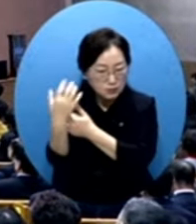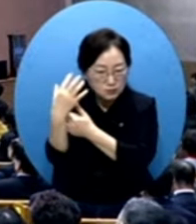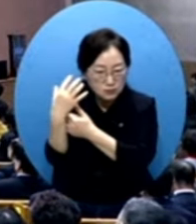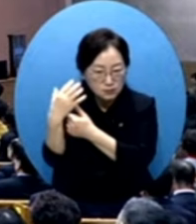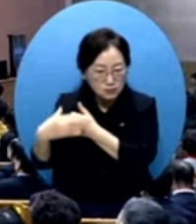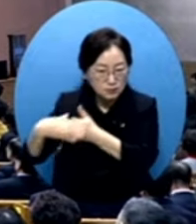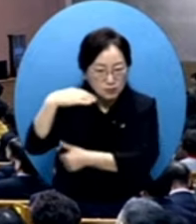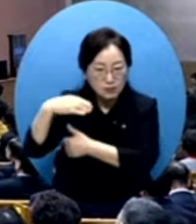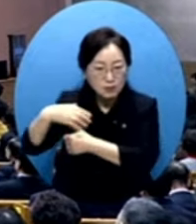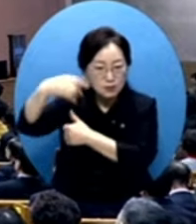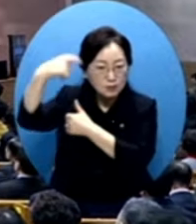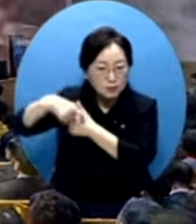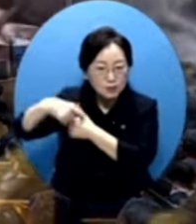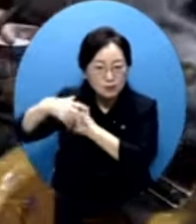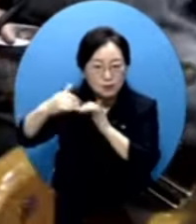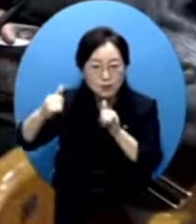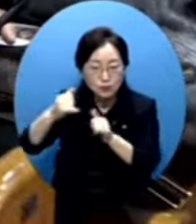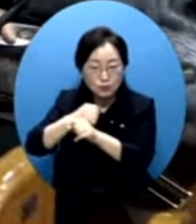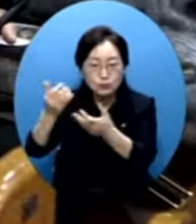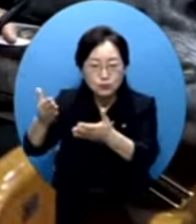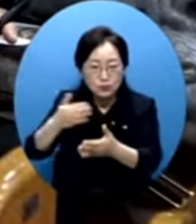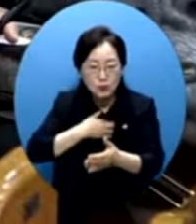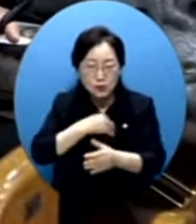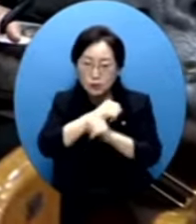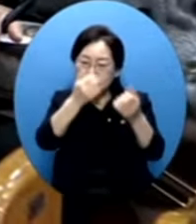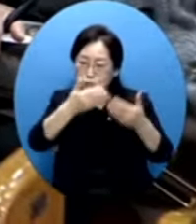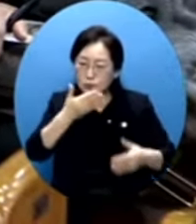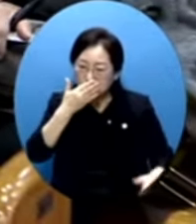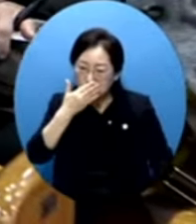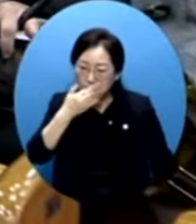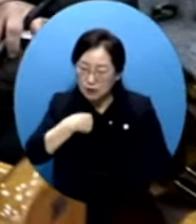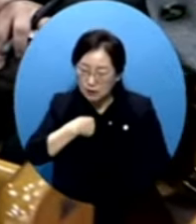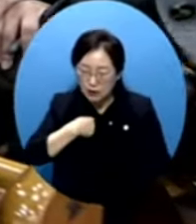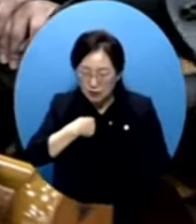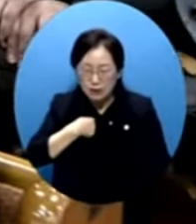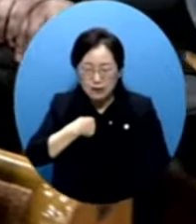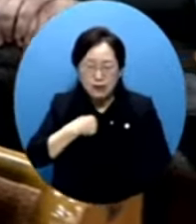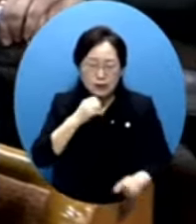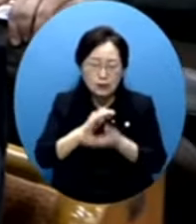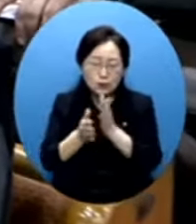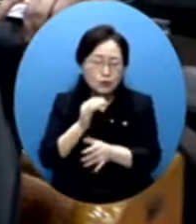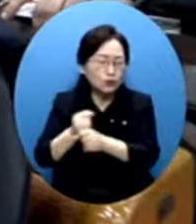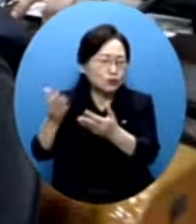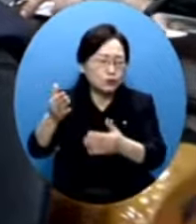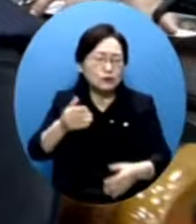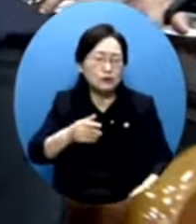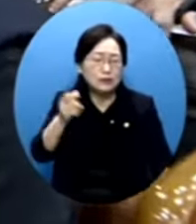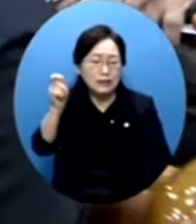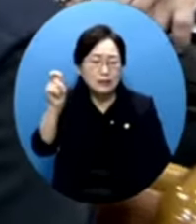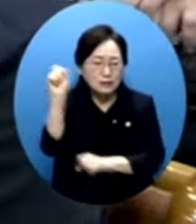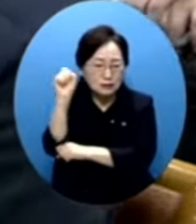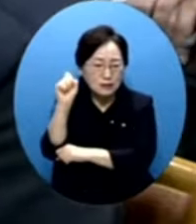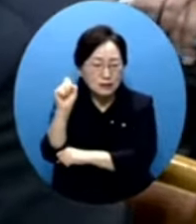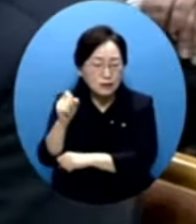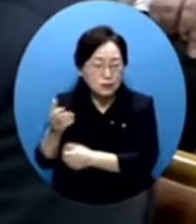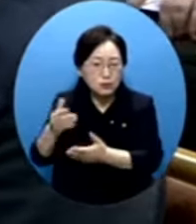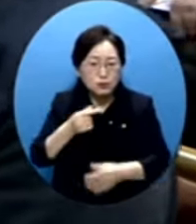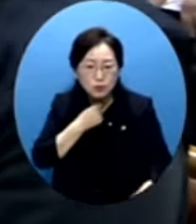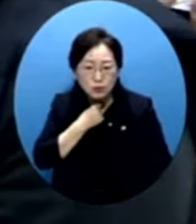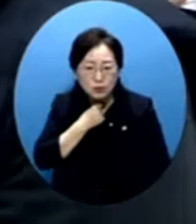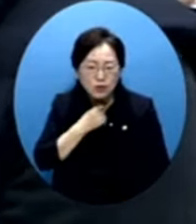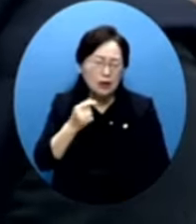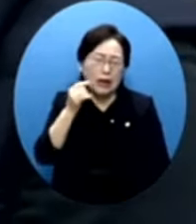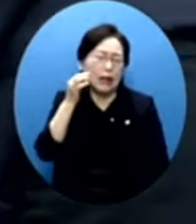나도 용서받을 것이라는 생각을 하니깐 용서를 해야 되겠다는 생각이 들었습니다 그런데 용서할 수가 없어요 거짓 증언 해